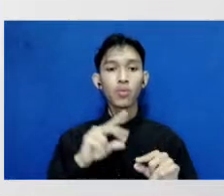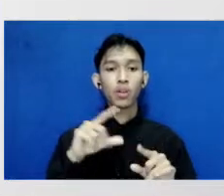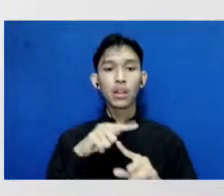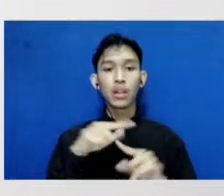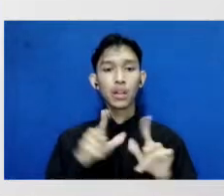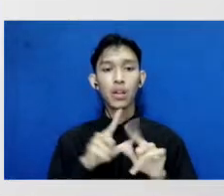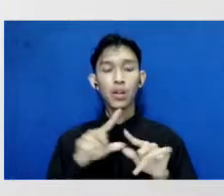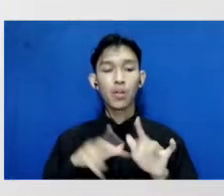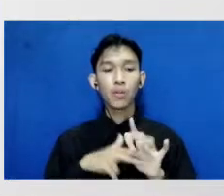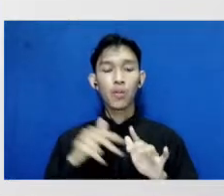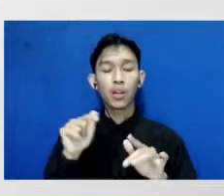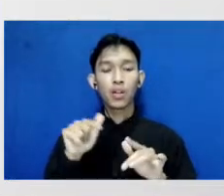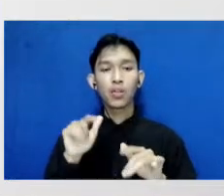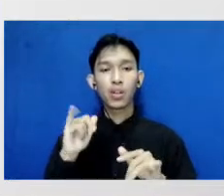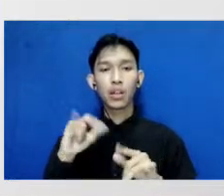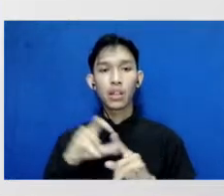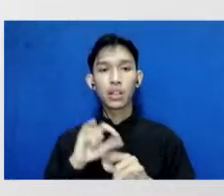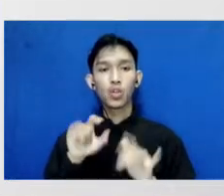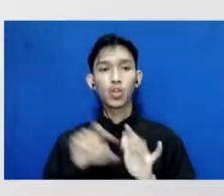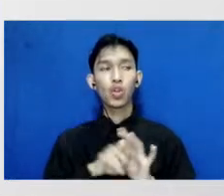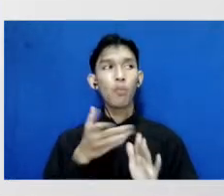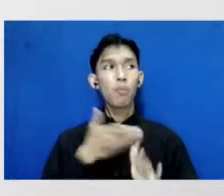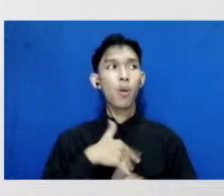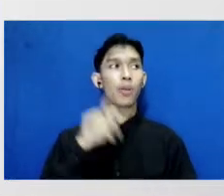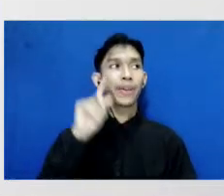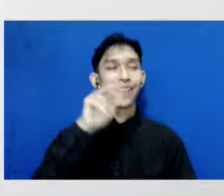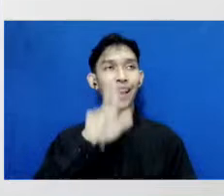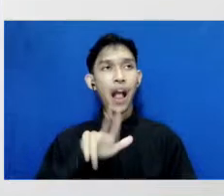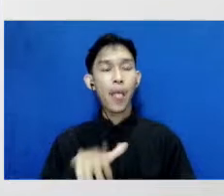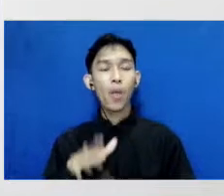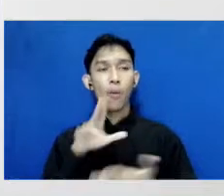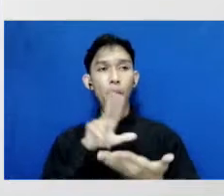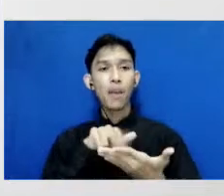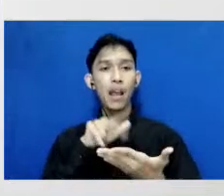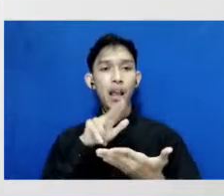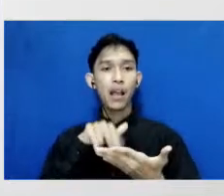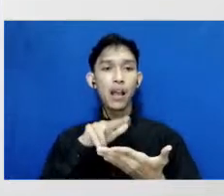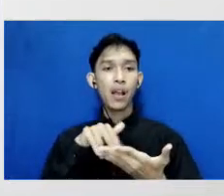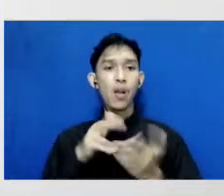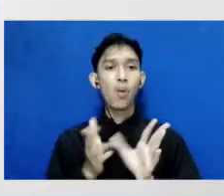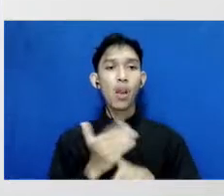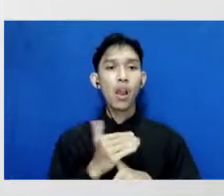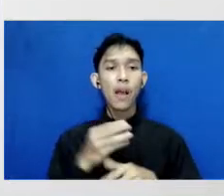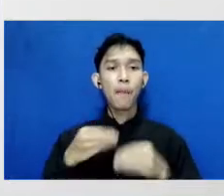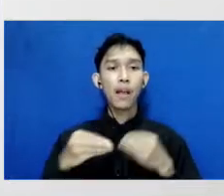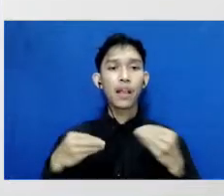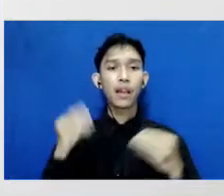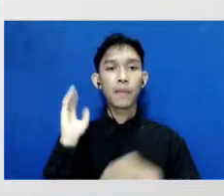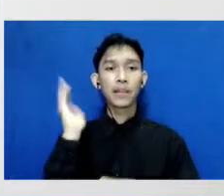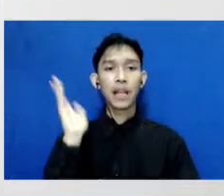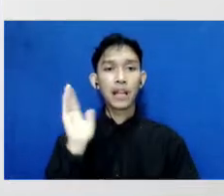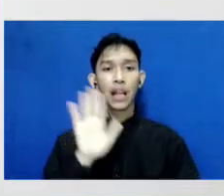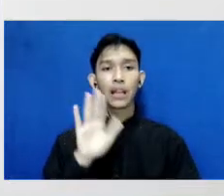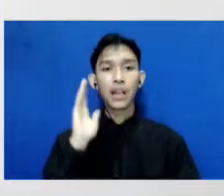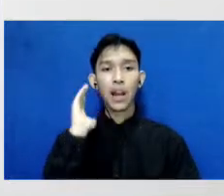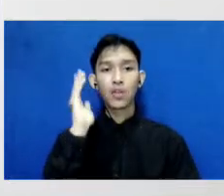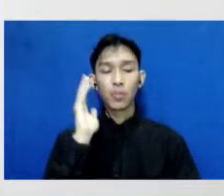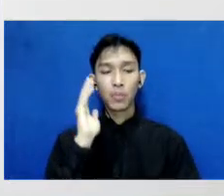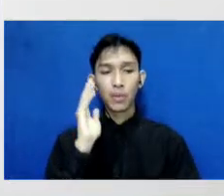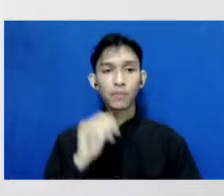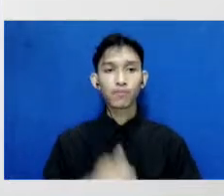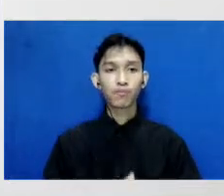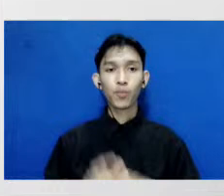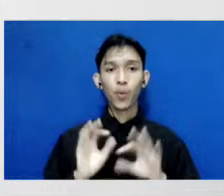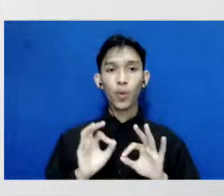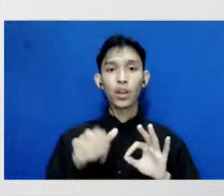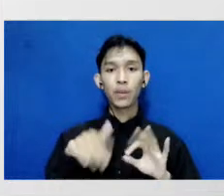ingin mengingat atau mempelajari ulang materi-materi presentasi yang disampaikan narasumber. Nah, ini menarik